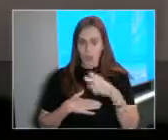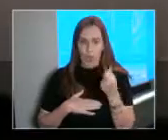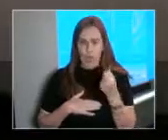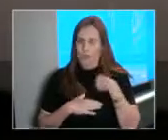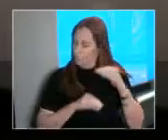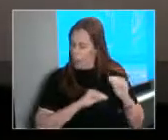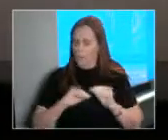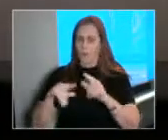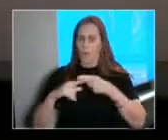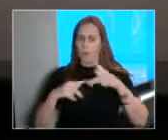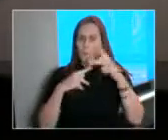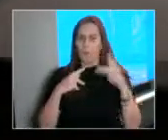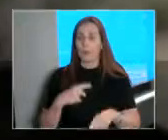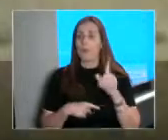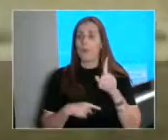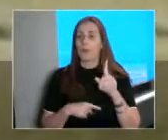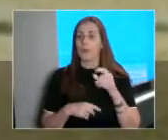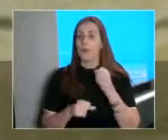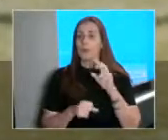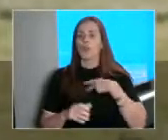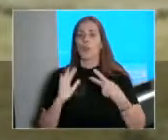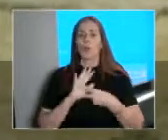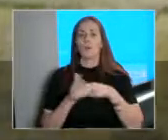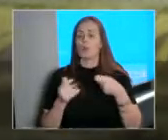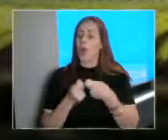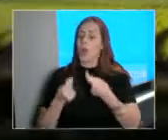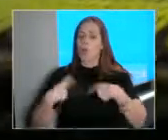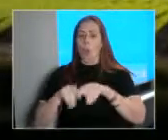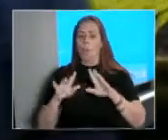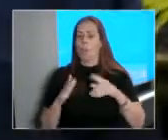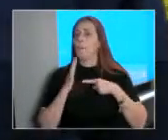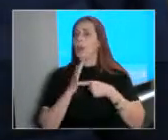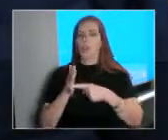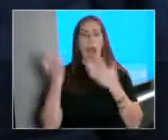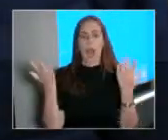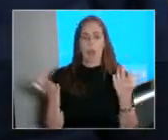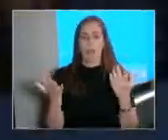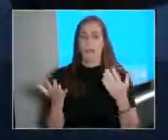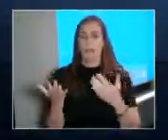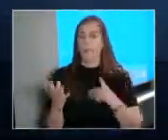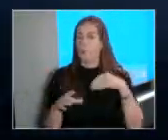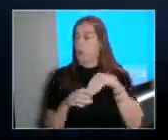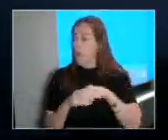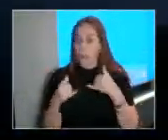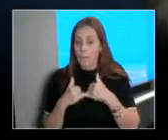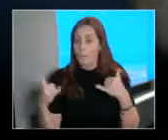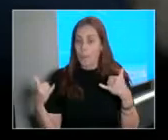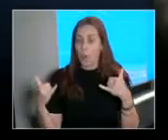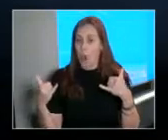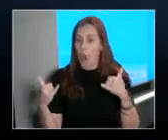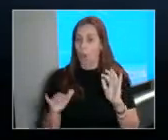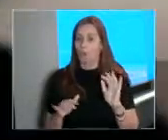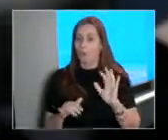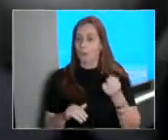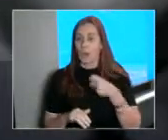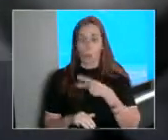שאנחנו מעבירים לפרויקטים, אבל אנחנו בונים אסטרטגיה לפי תחום מסוים. אז אם אנחנו רוצים, אנחנו חלק מהפיתוח של המיזם.